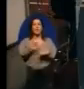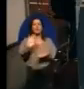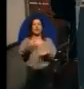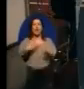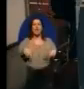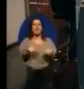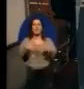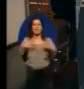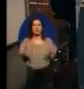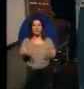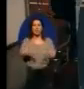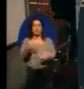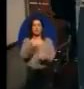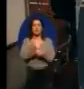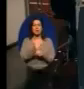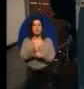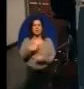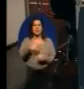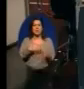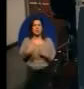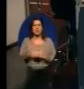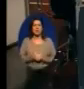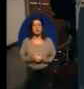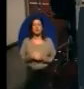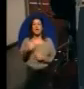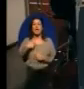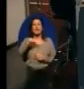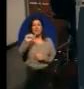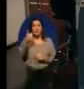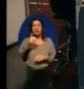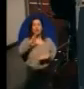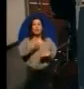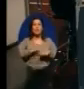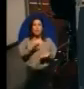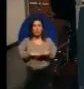הגדולים. תעשי לי סדר בדבר הזה. קודם כל אני מומחית מאוד גדולה לענייני עובדים.